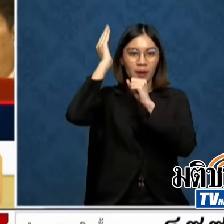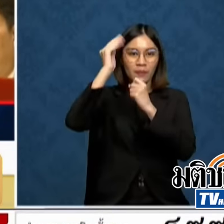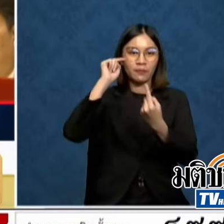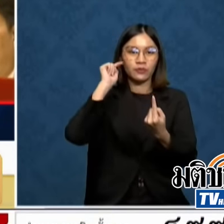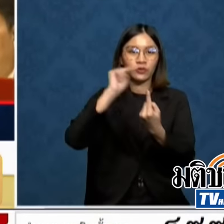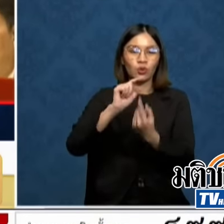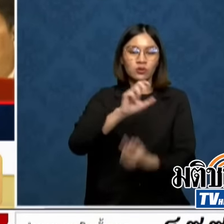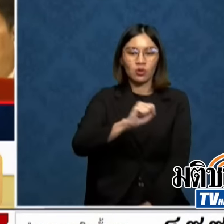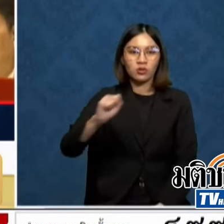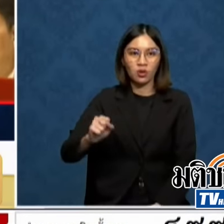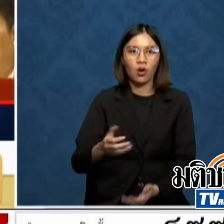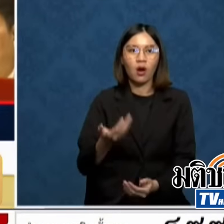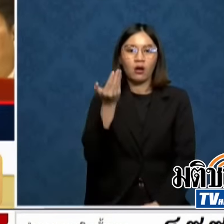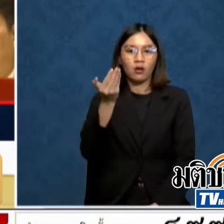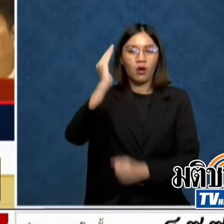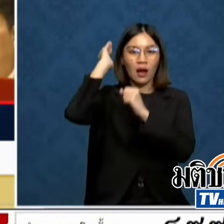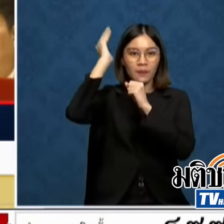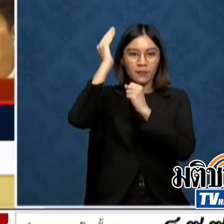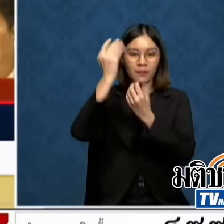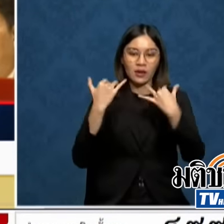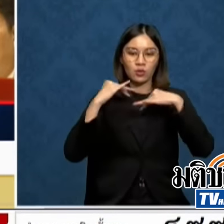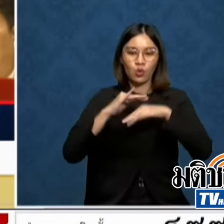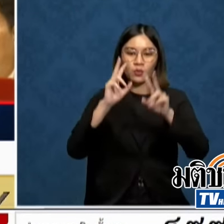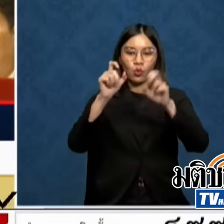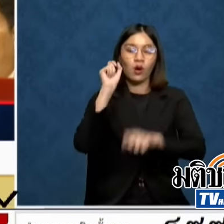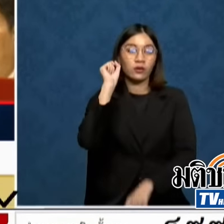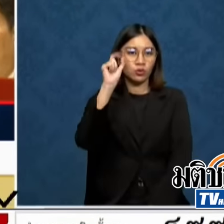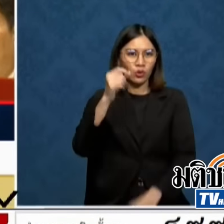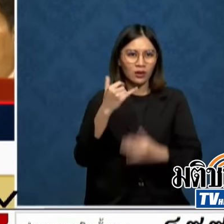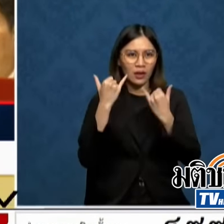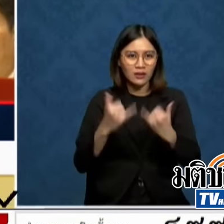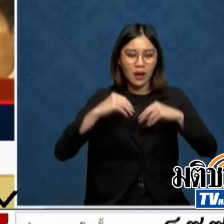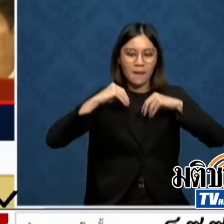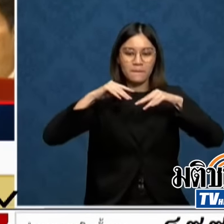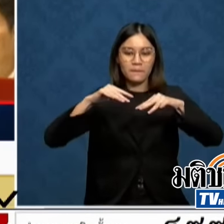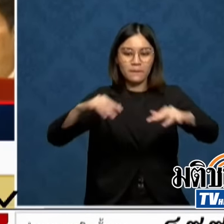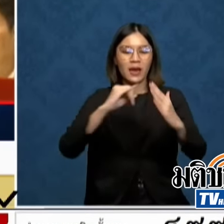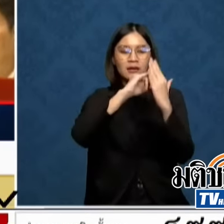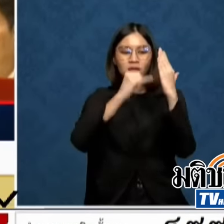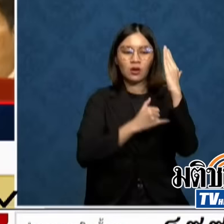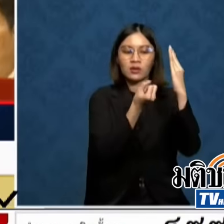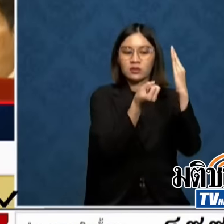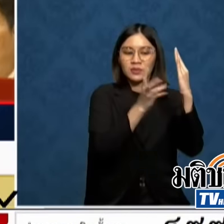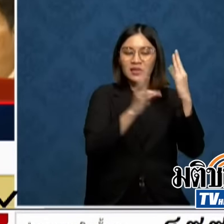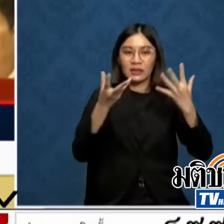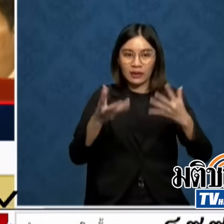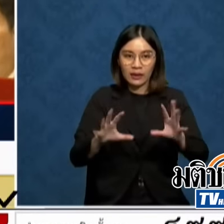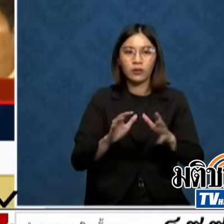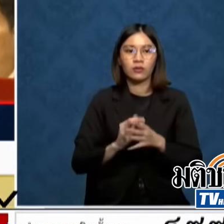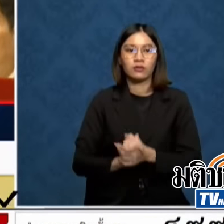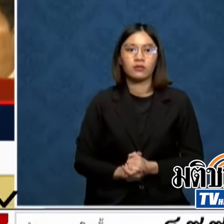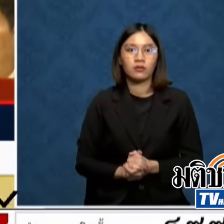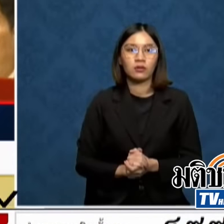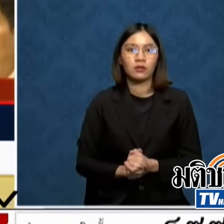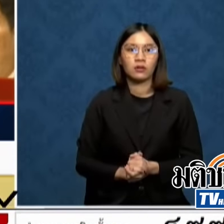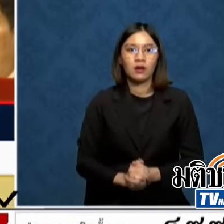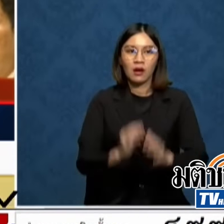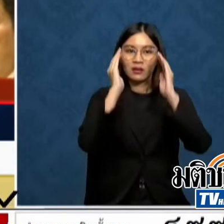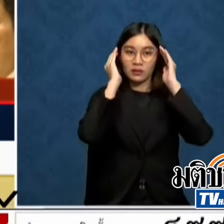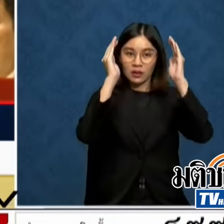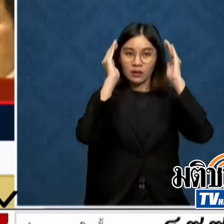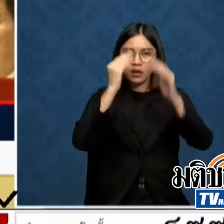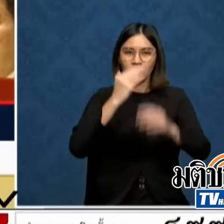ภาผู้แทนราษฎรที่ขออภิปรายร่วมในยติด่วนครั้งนี้มันระบาดไป17จังหวัดแล้วท่านประธานความตั้งใ